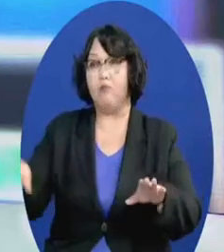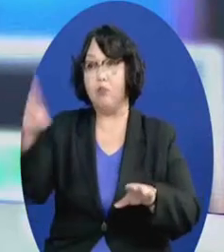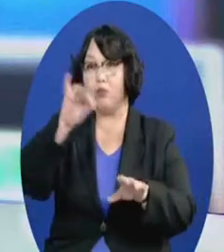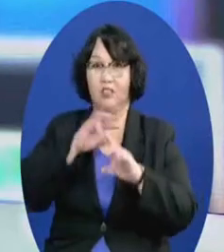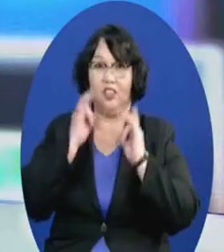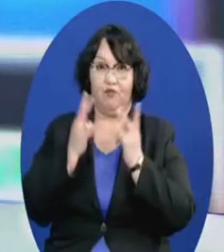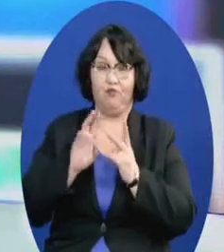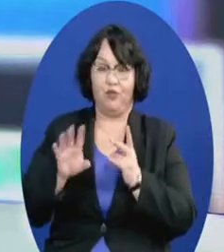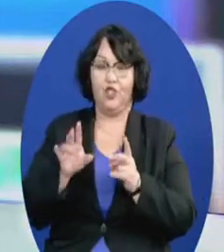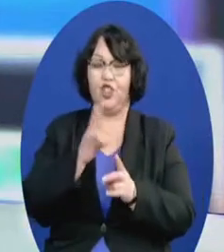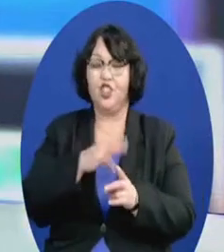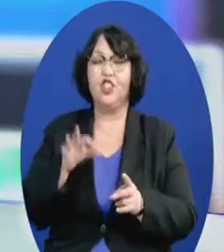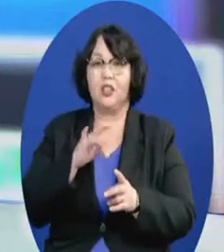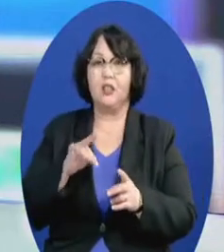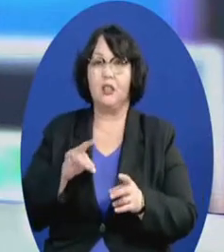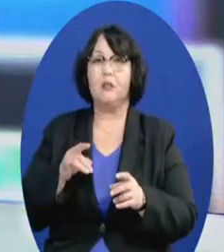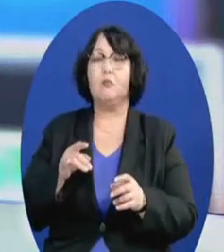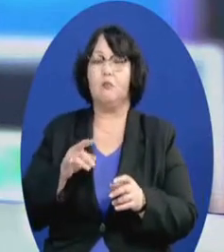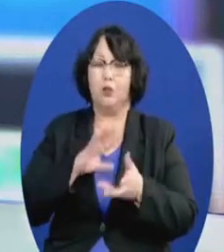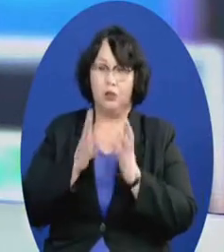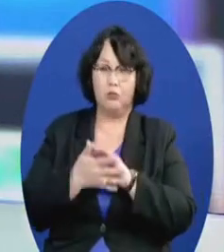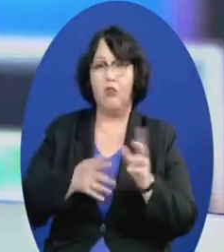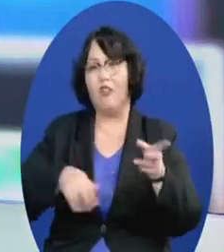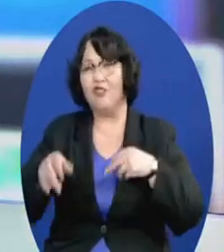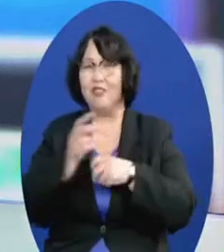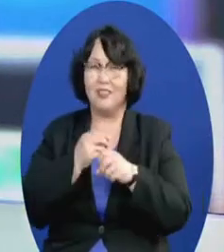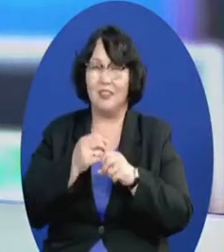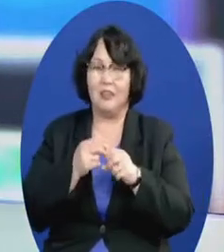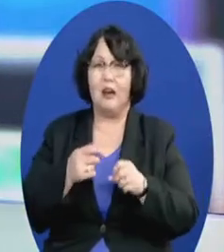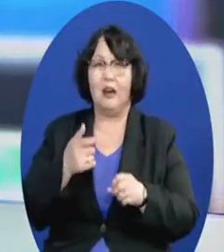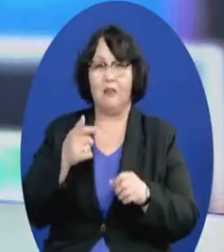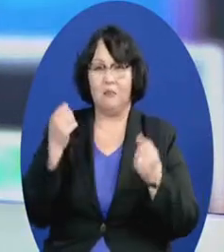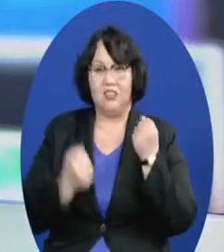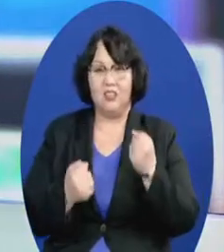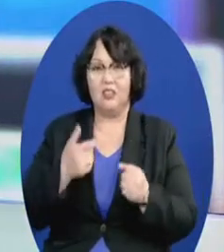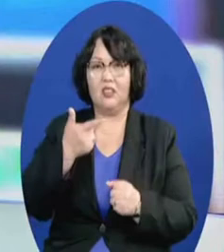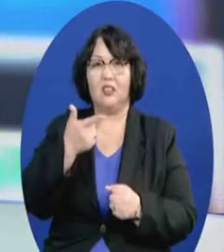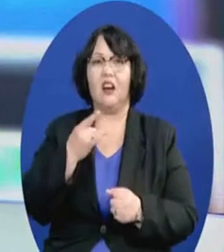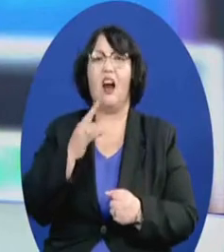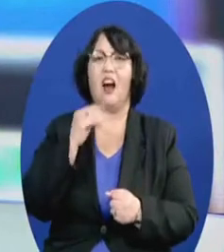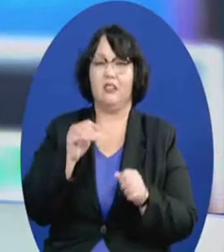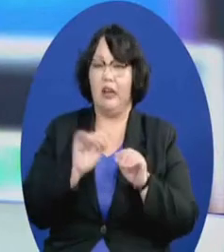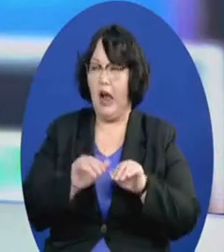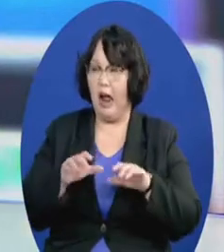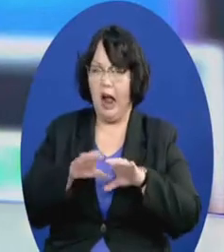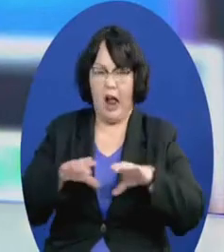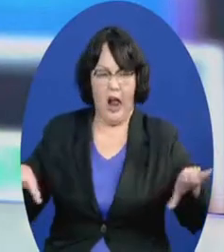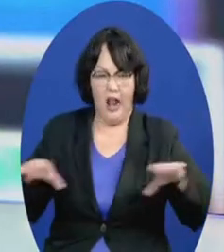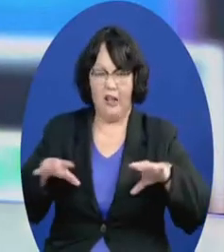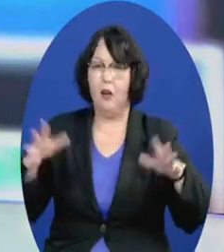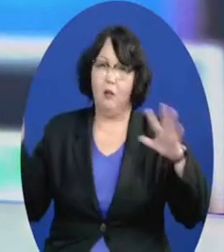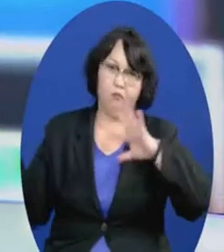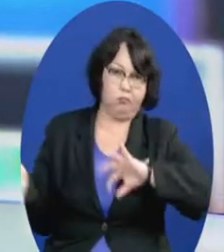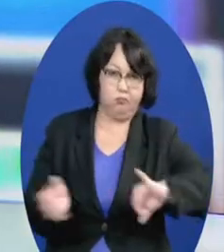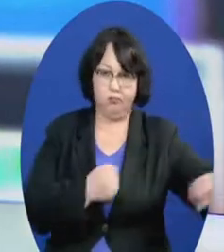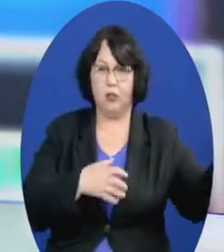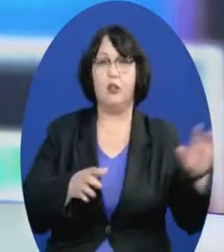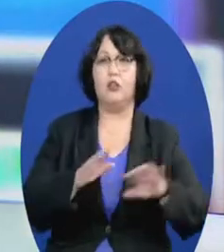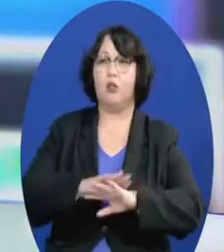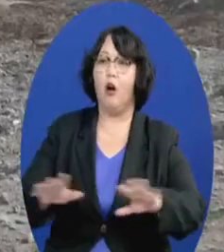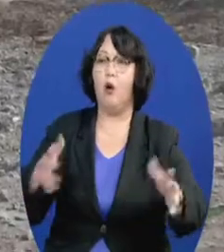зүгөө байршуулсан агуулах автогараашуудыг буулгаж эхлээд байна. Чөлөөлсөн газарт иргэд чөлөө цагаан өнгөрүүлэхөд зориулсан ногоон орчин бий болох юм байна.